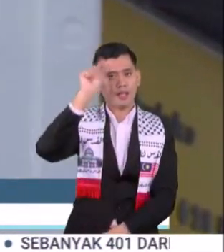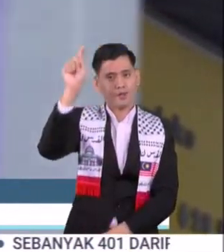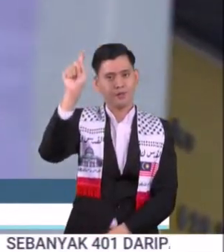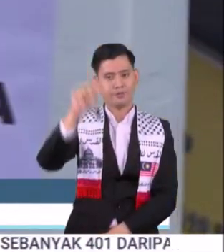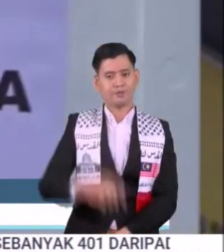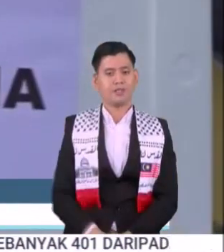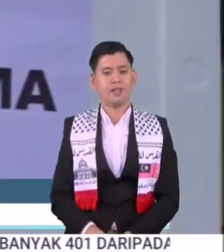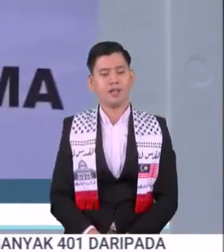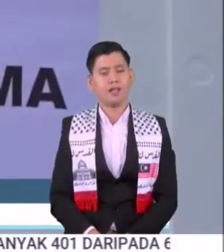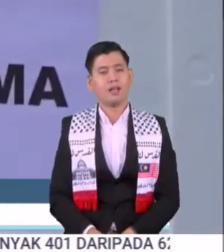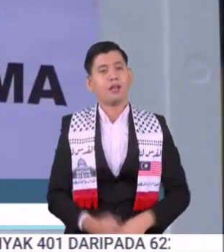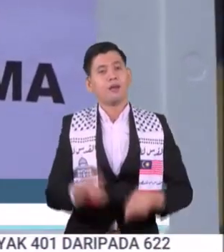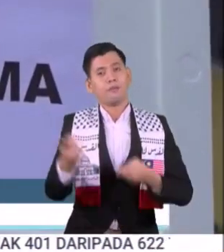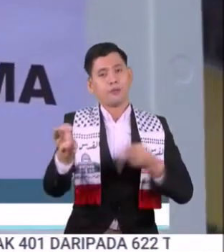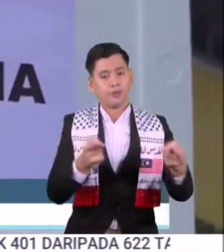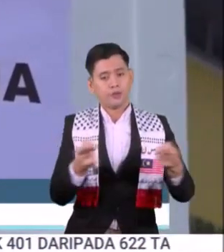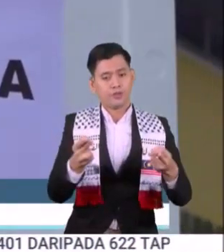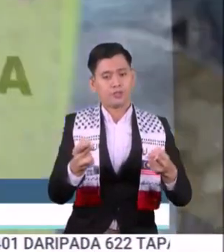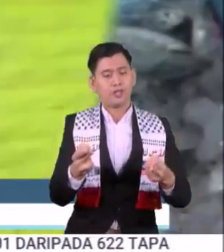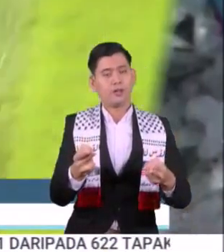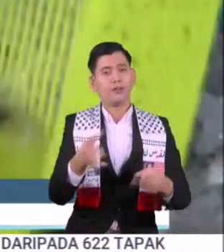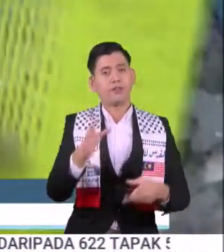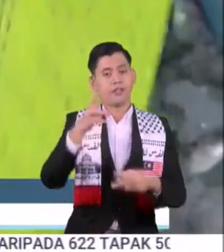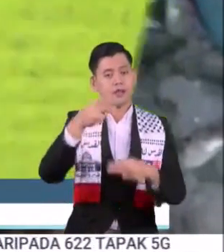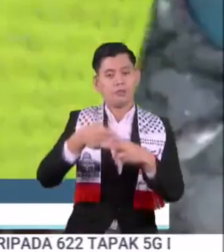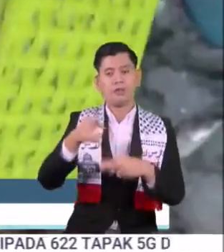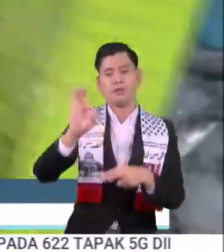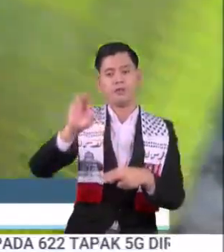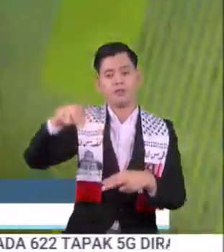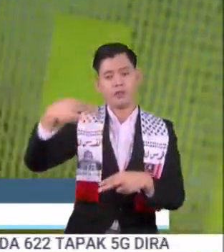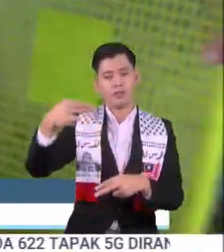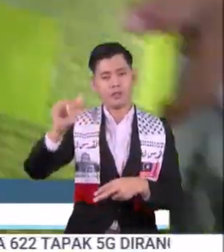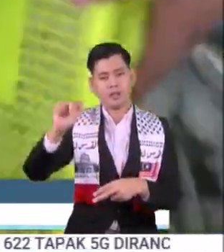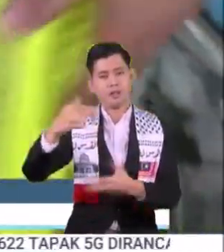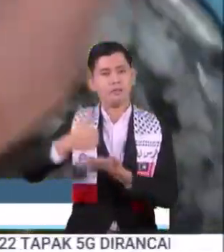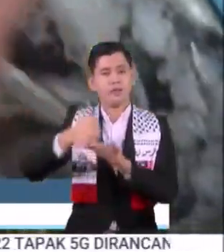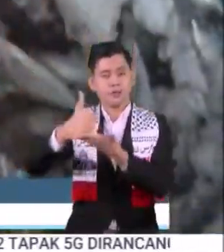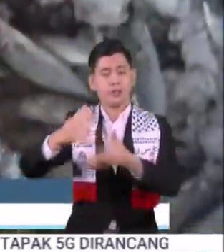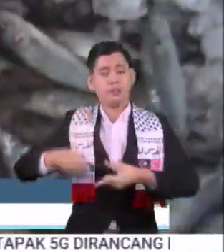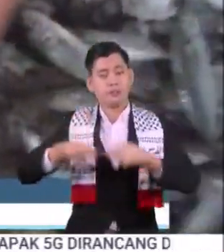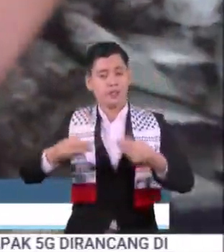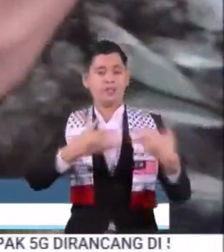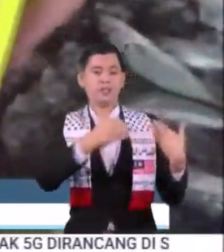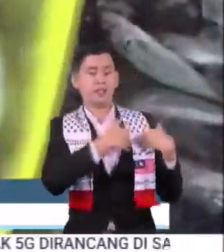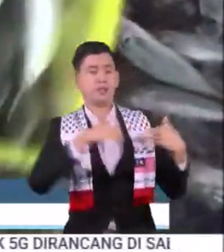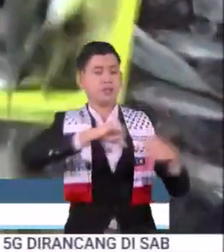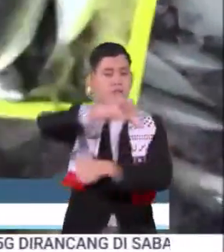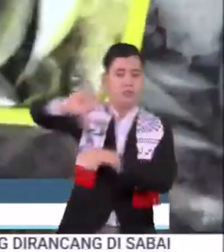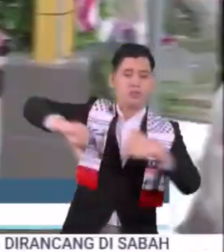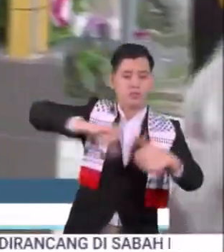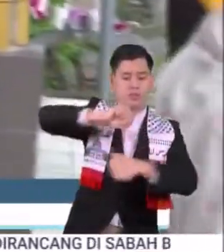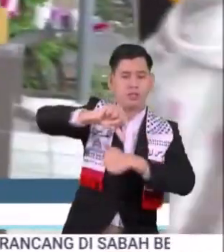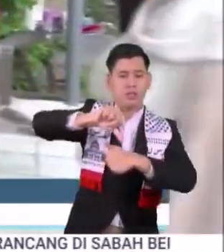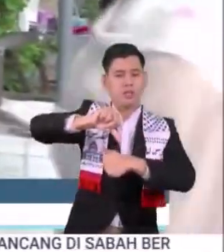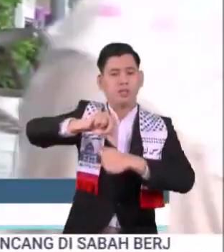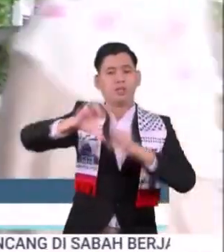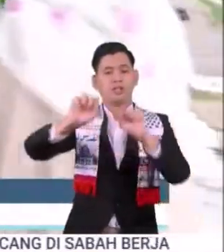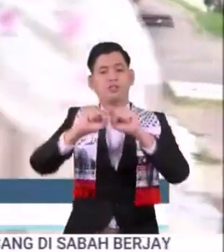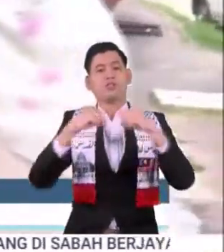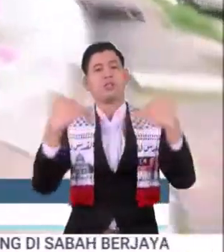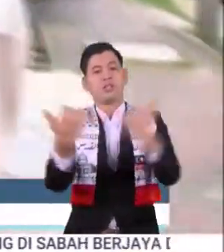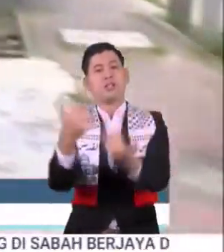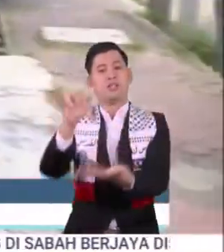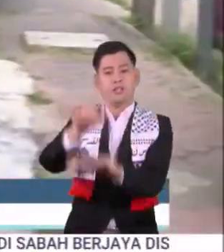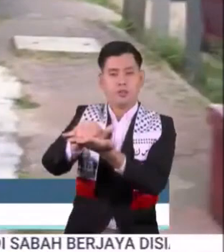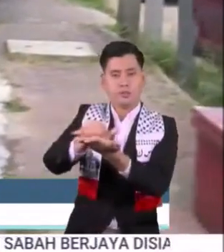engganu pengurus Syarikat itu norh Riz berkata bantuan diberi sebagai tanggungjawab sosial korporat Syarikat